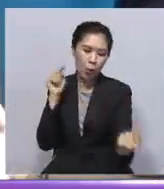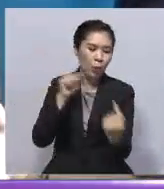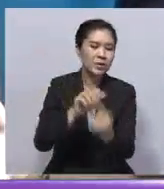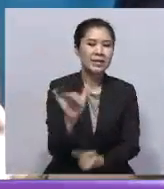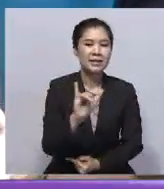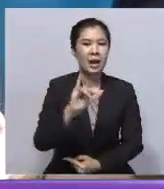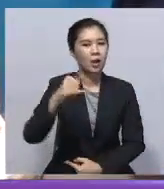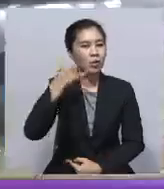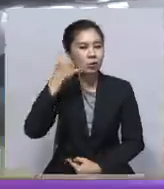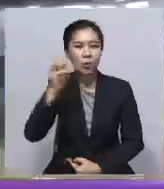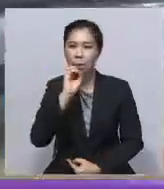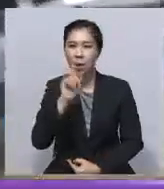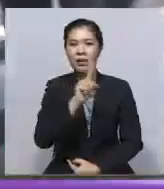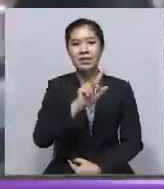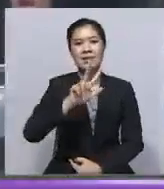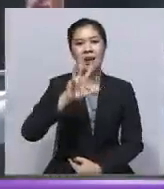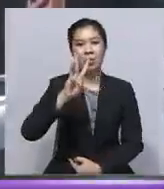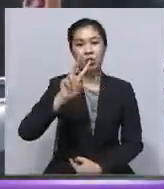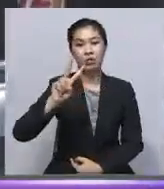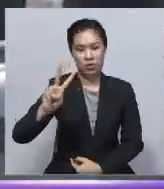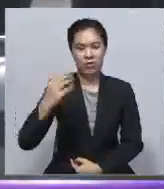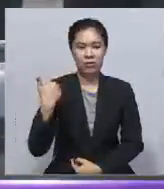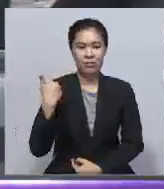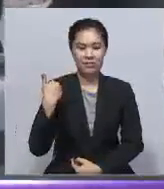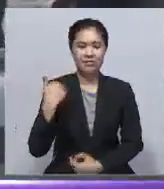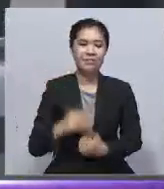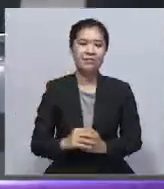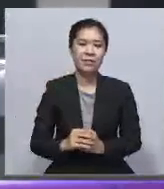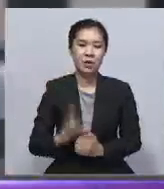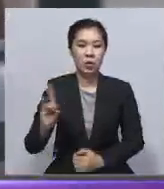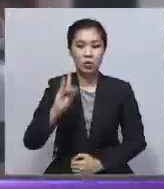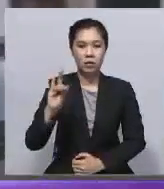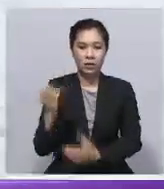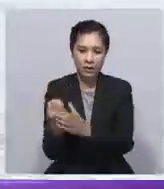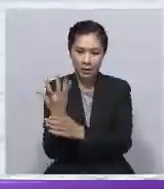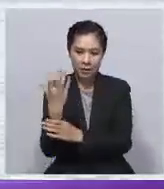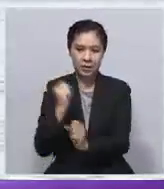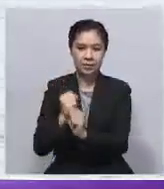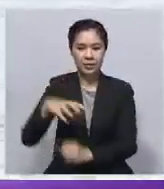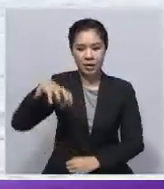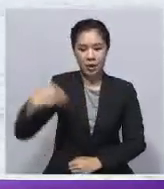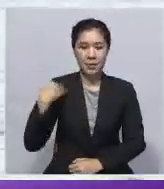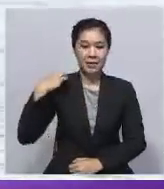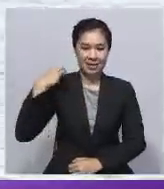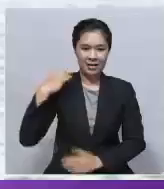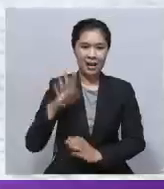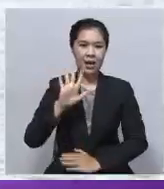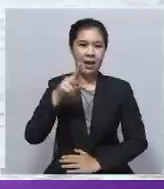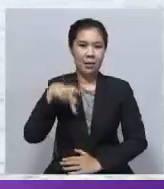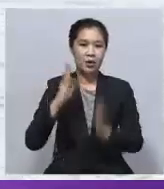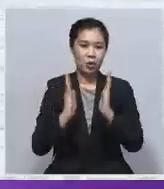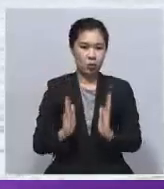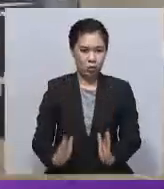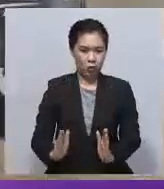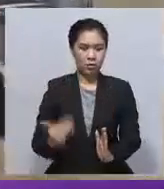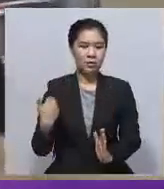ได้1362 อย่างไรก็ตามกรมอุทยานแห่งชาติสัตว์ป่าและพันธุ์พืชได้มีจิตอาสาจำนวน 5,000 คนรวมไปถึงลูกจ้างกรมอีกทั่ว